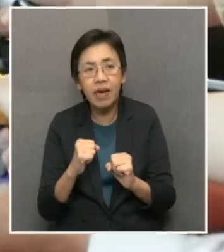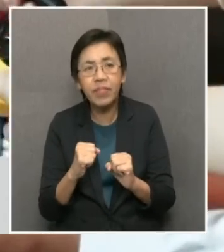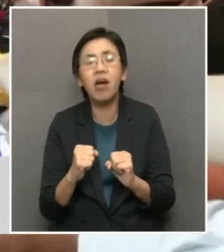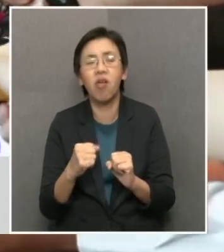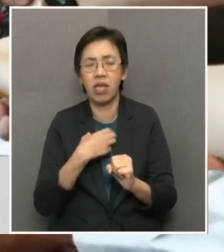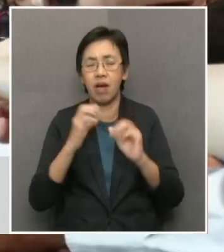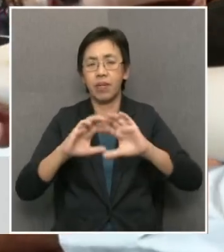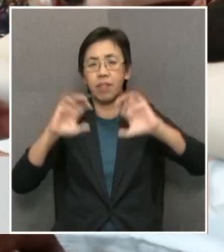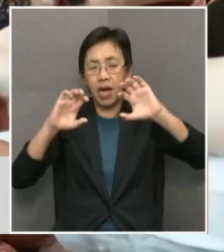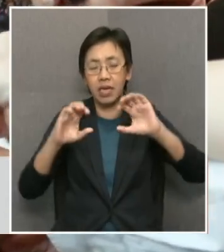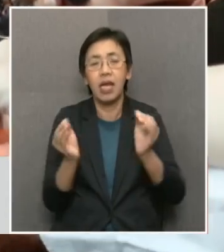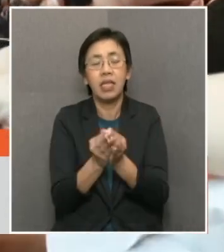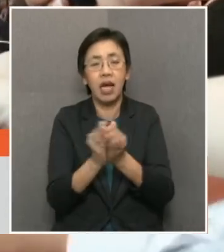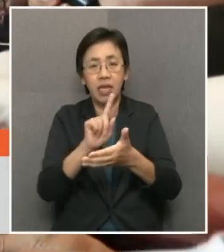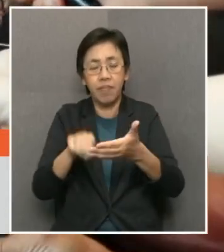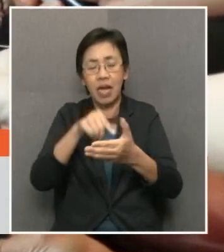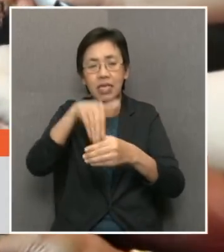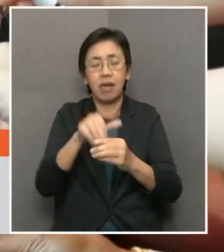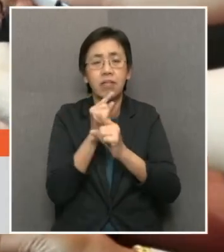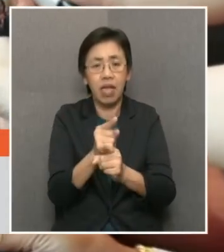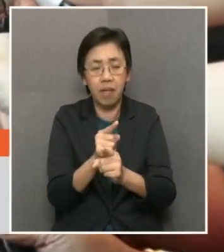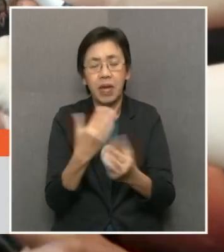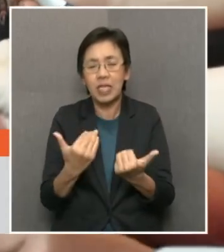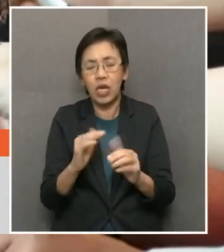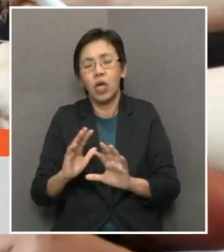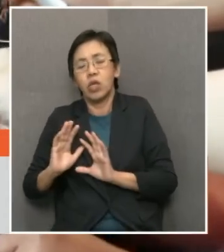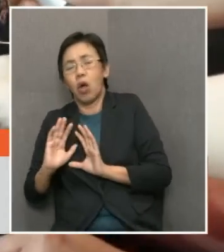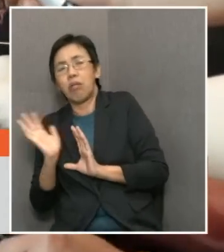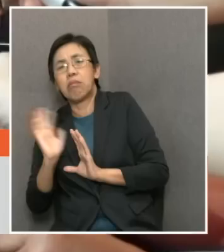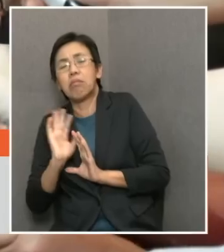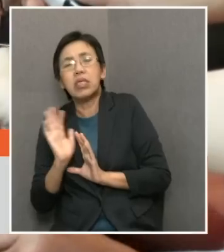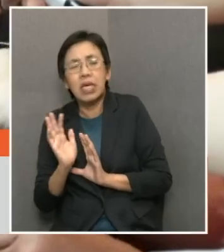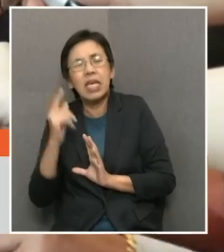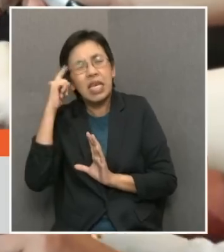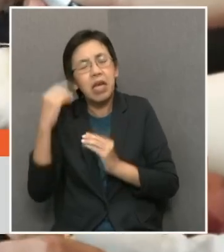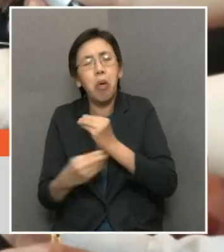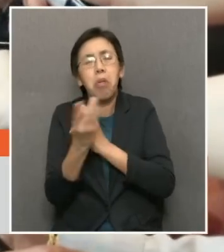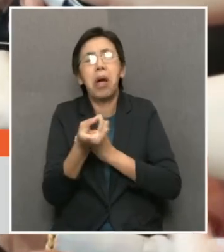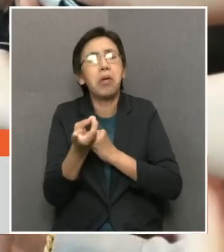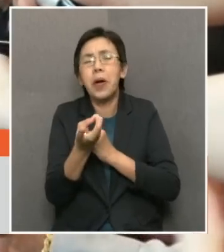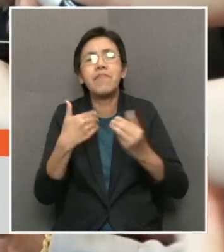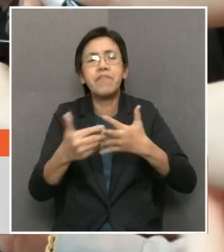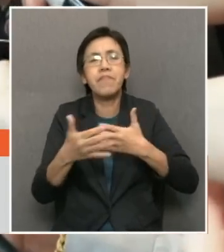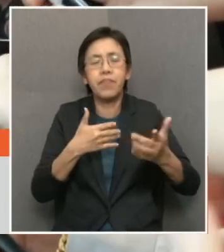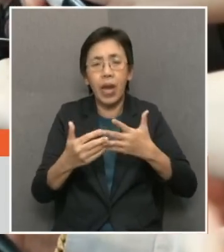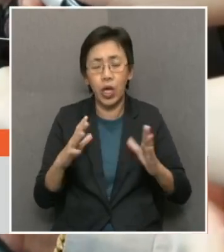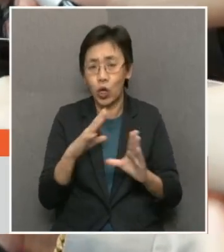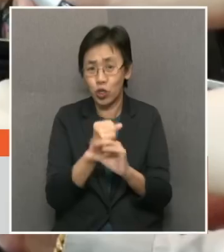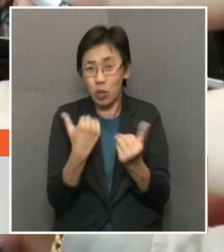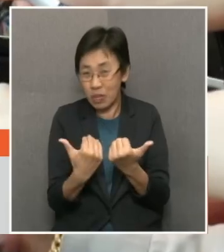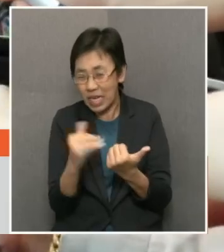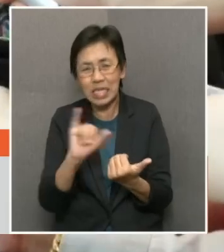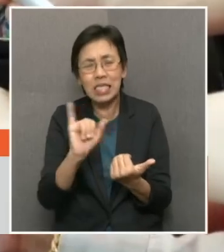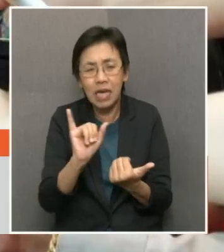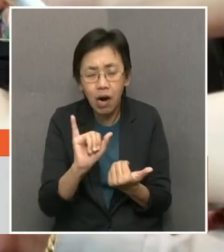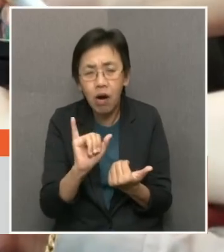รัฐบาลตามผลเลือกตั้งและยังไม่ได้เตรียมถอยแม้ความเป็นไปได้น้อยก็ตามและยังเร็วไปที่จะสรุปตอนนี้ว่ารวม